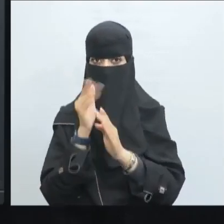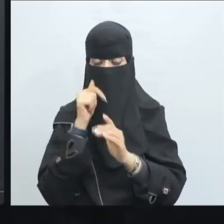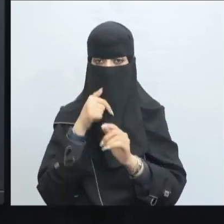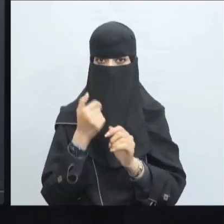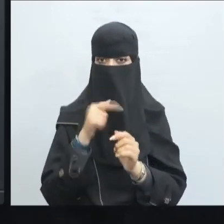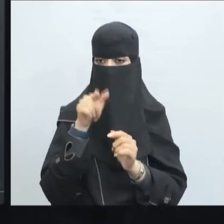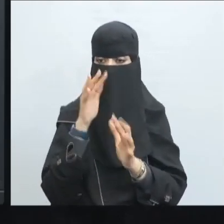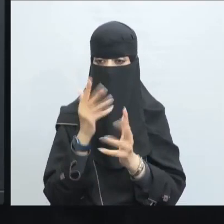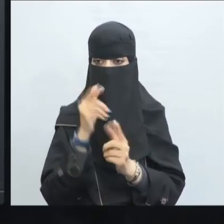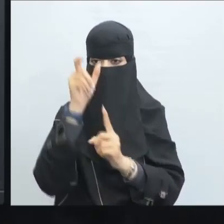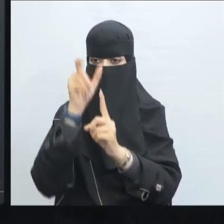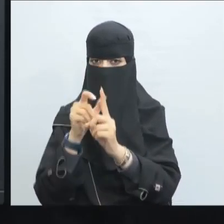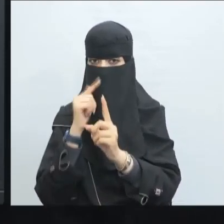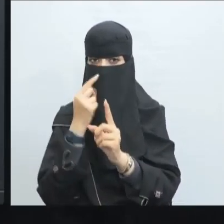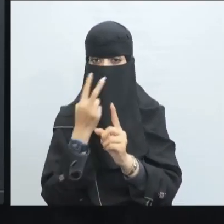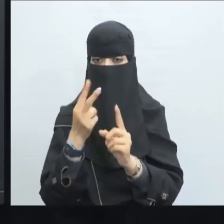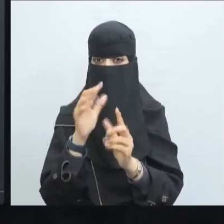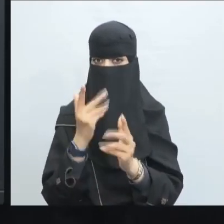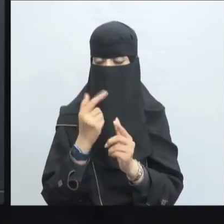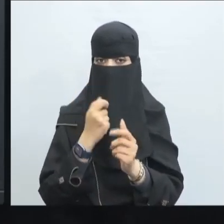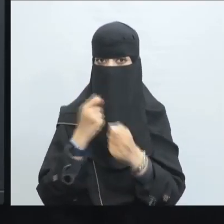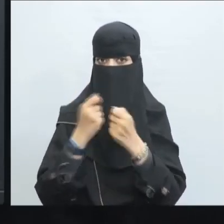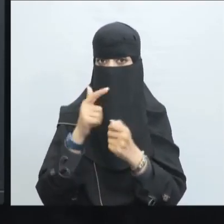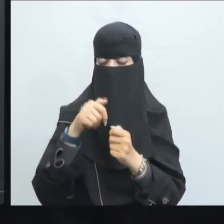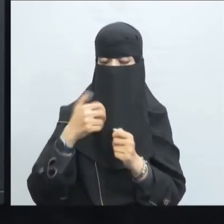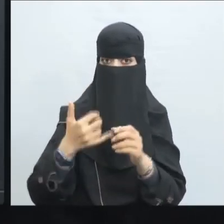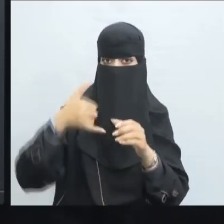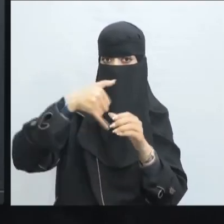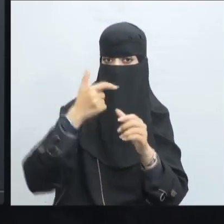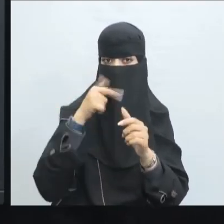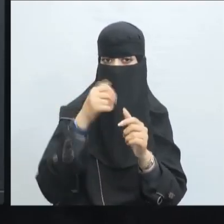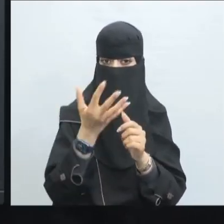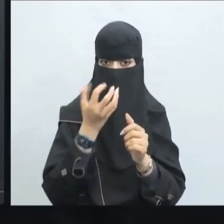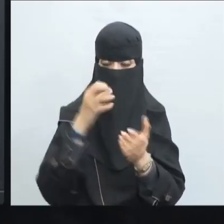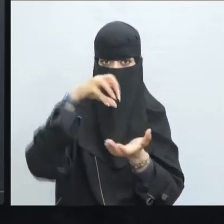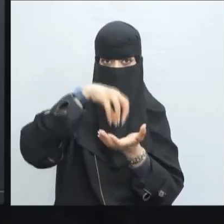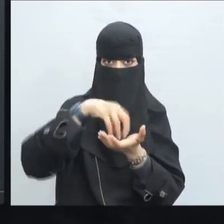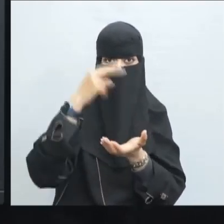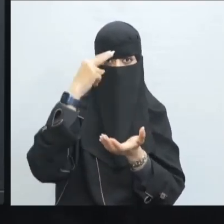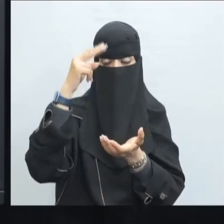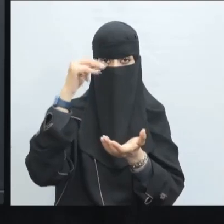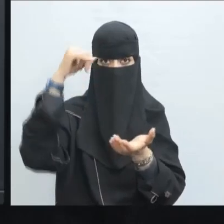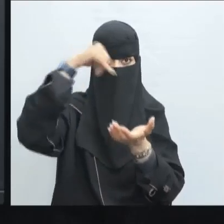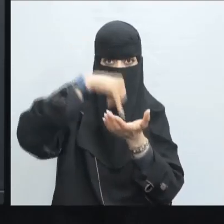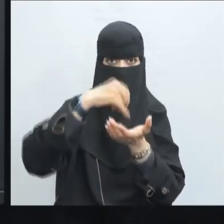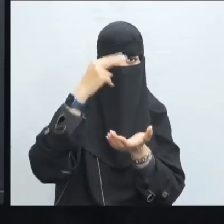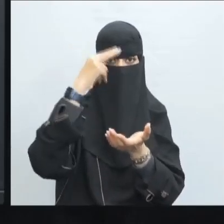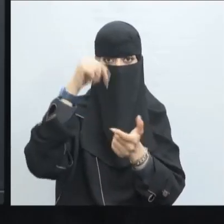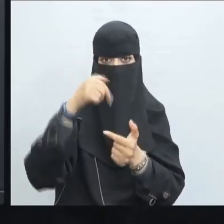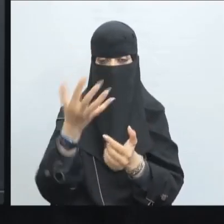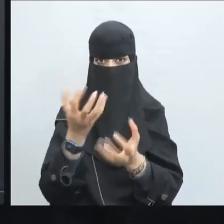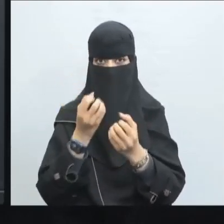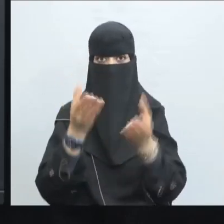الطلب على القهوه من خلال البيانات تقدم من قبل البنك المركزي السعودي او غيره كذلك قد يلجا